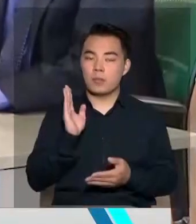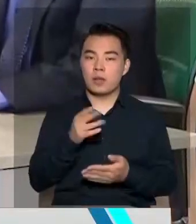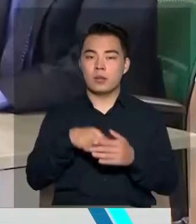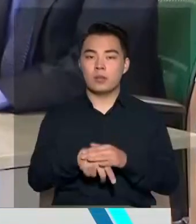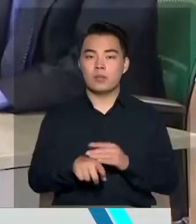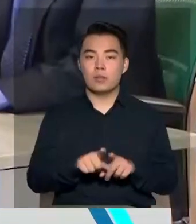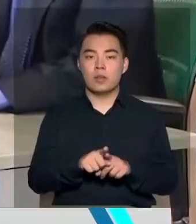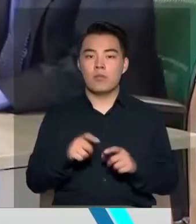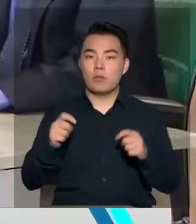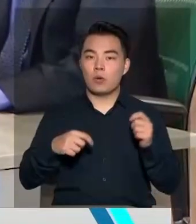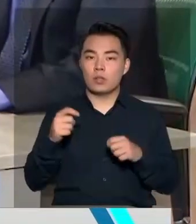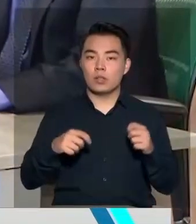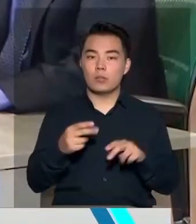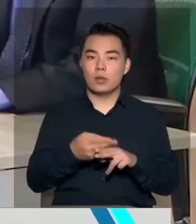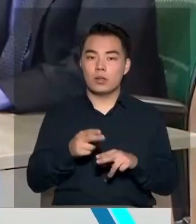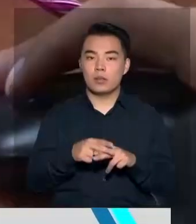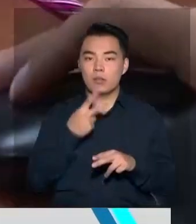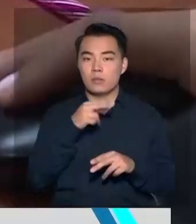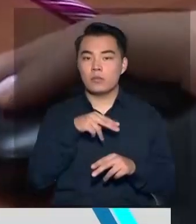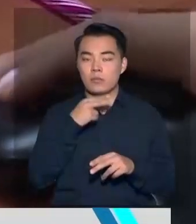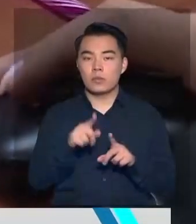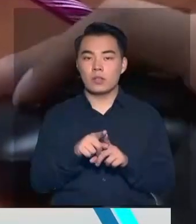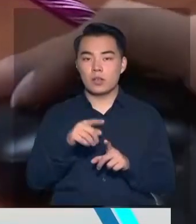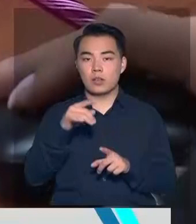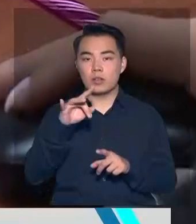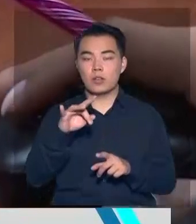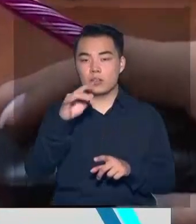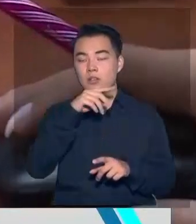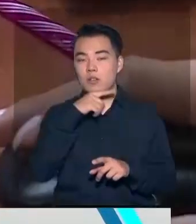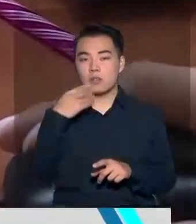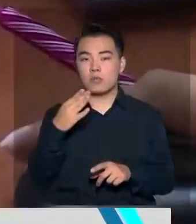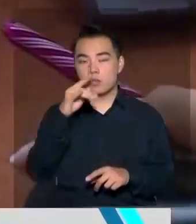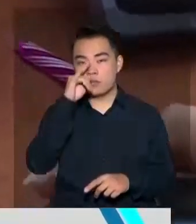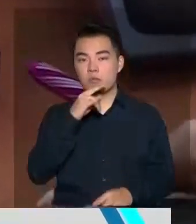казахстанской фондовой бирже сделки с российским рублем еще выше